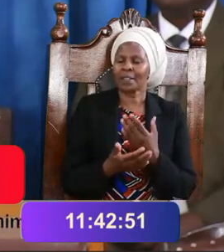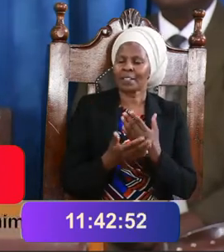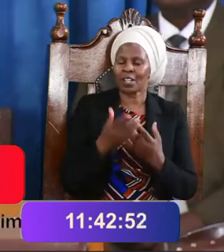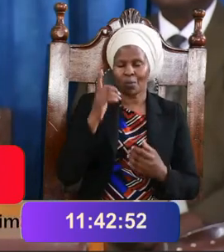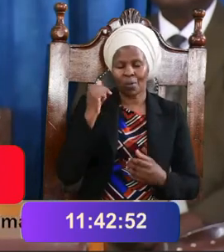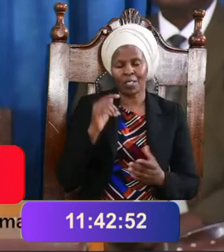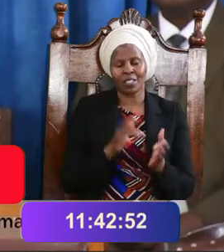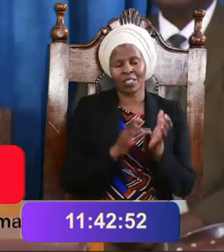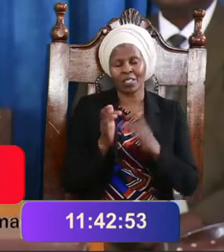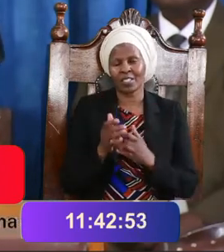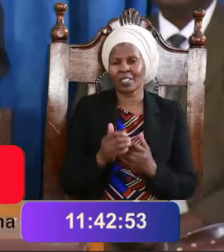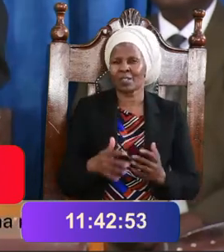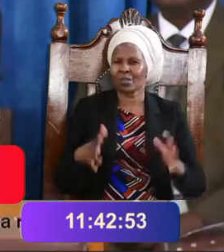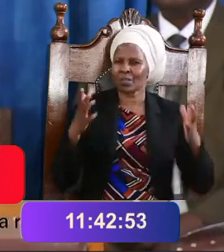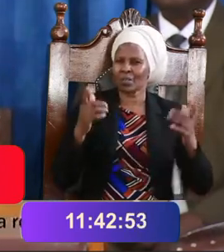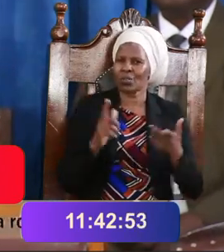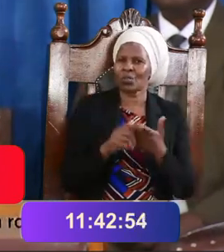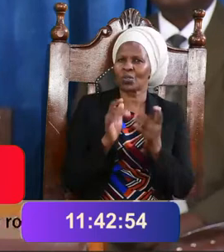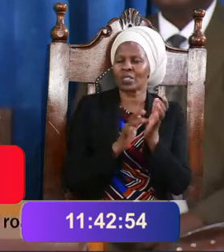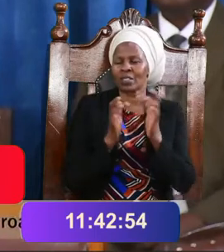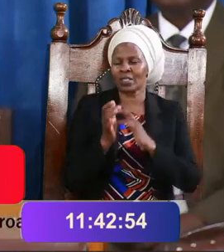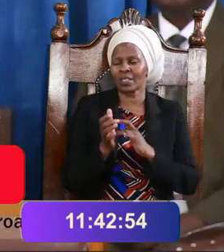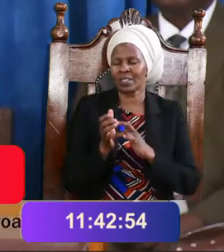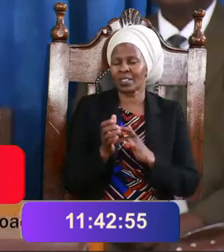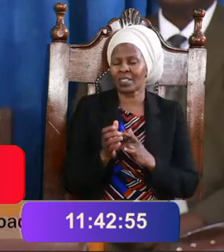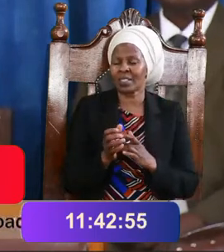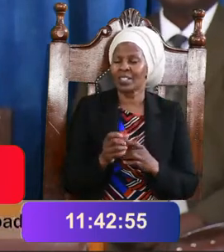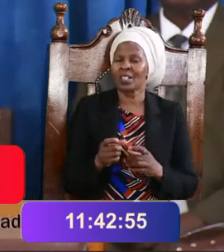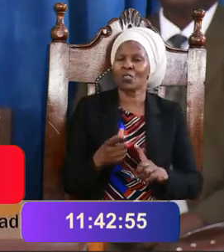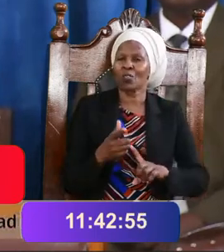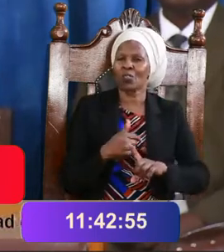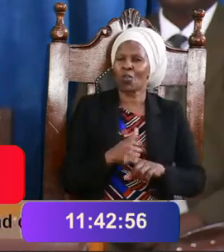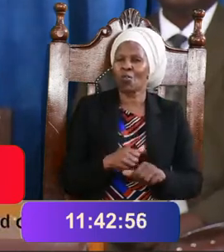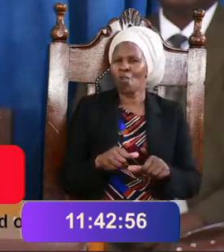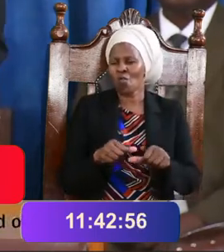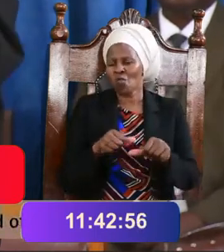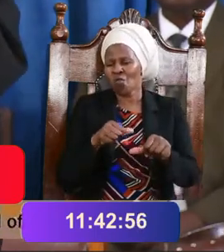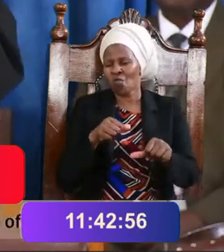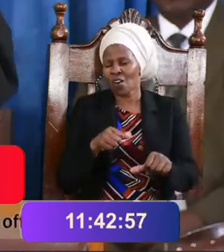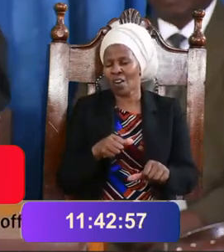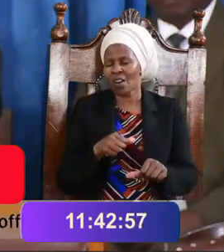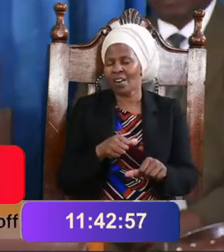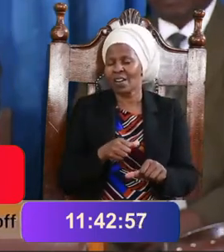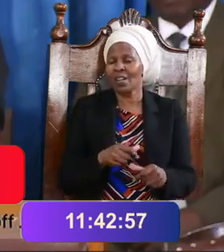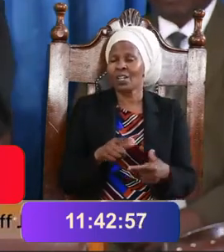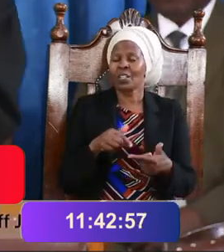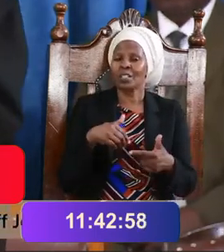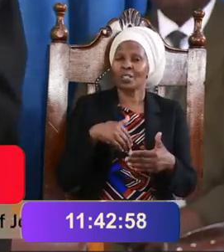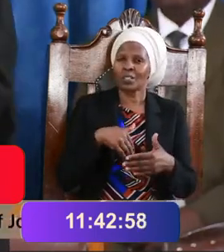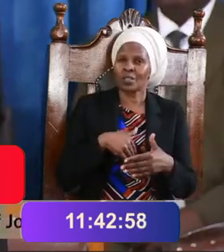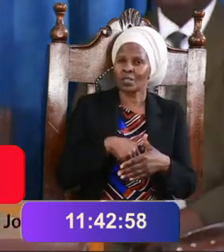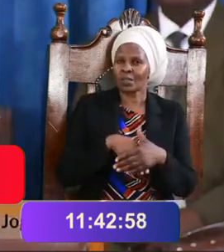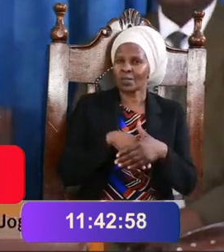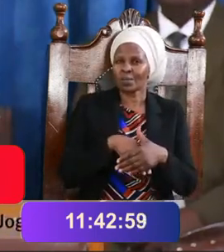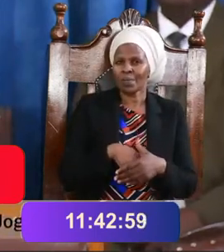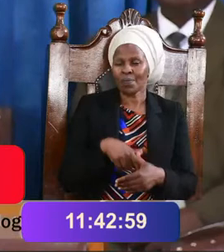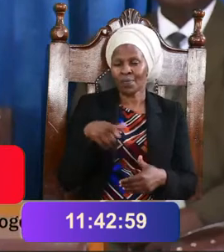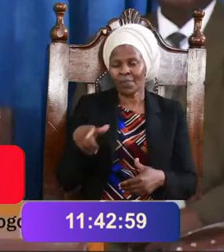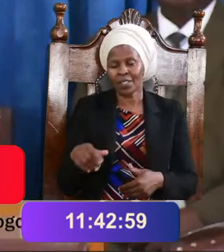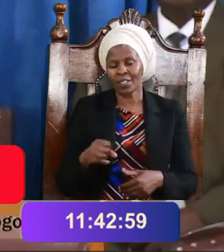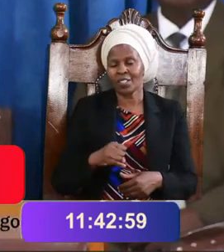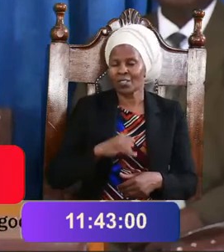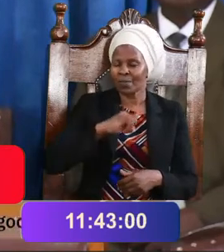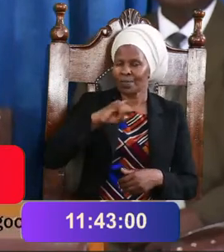za Yesu Kristo zilikuwa zimetoka kule vijijini zikafika mpaka kule mjini. Manake kuingia kwa